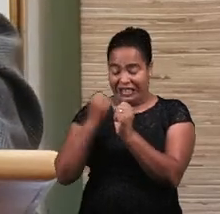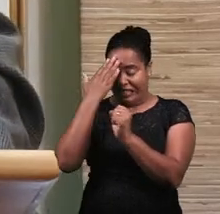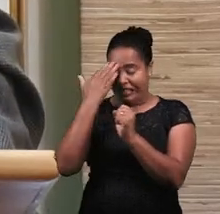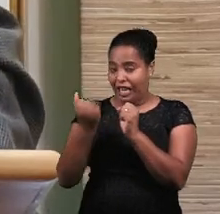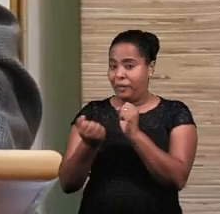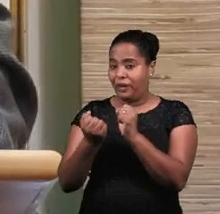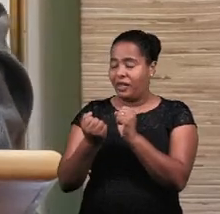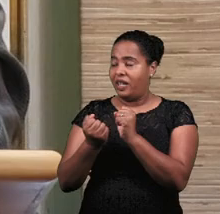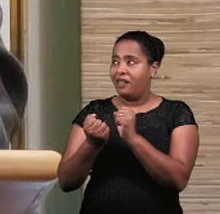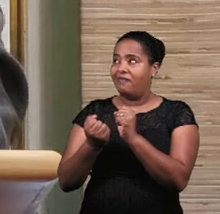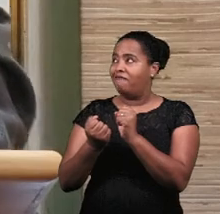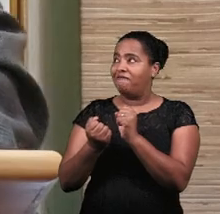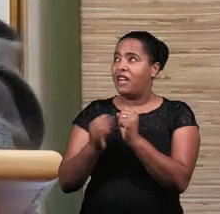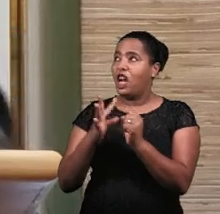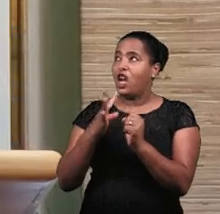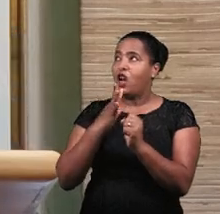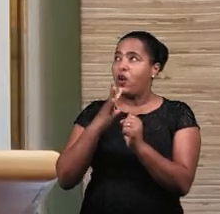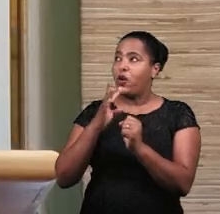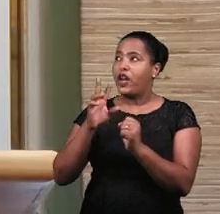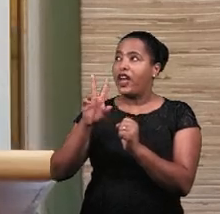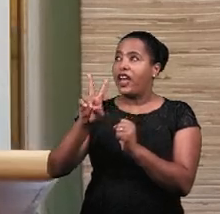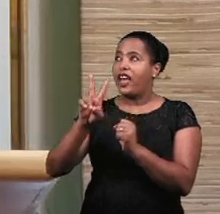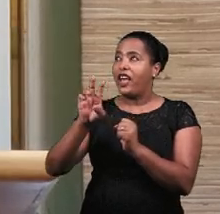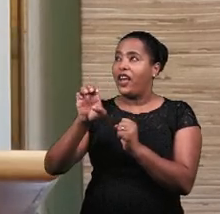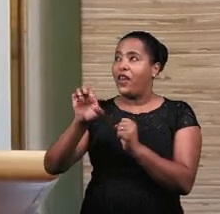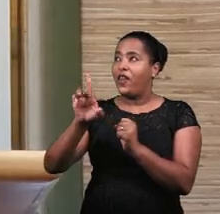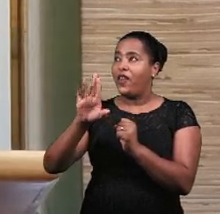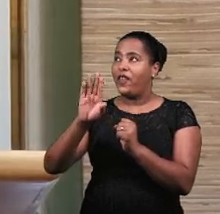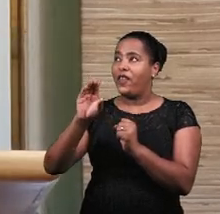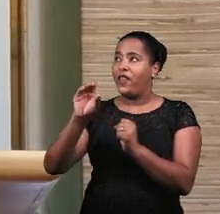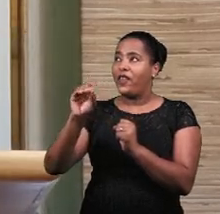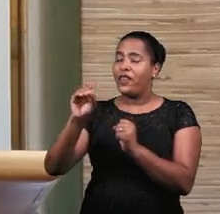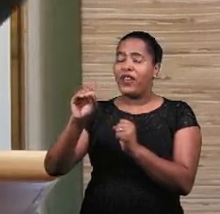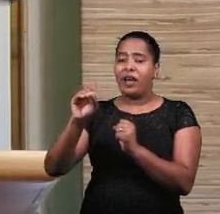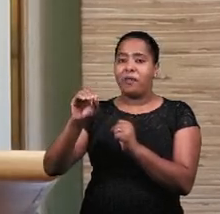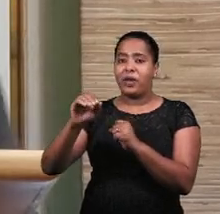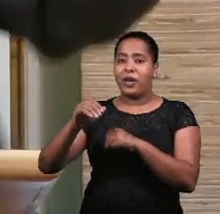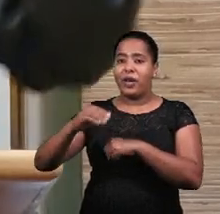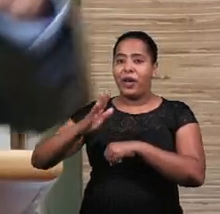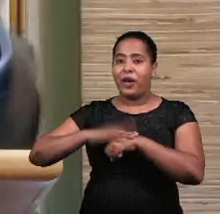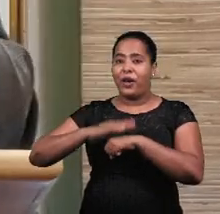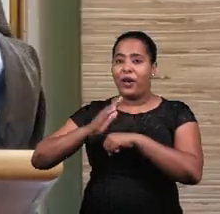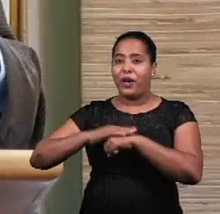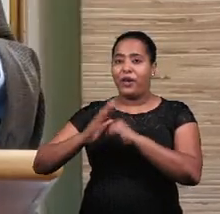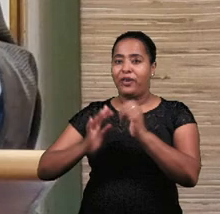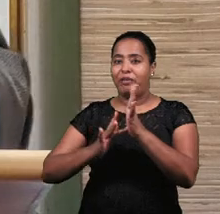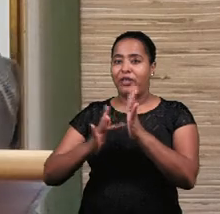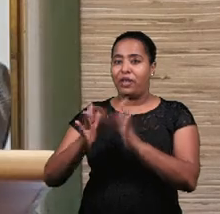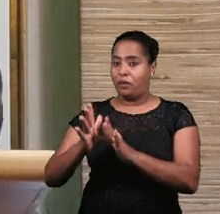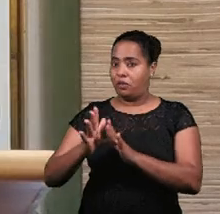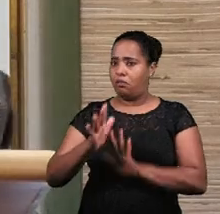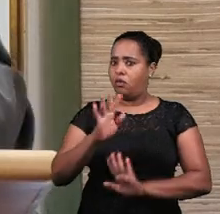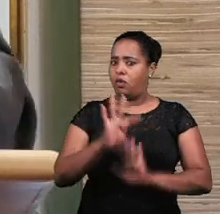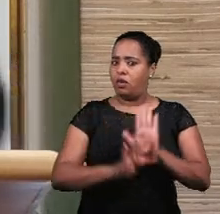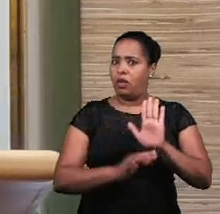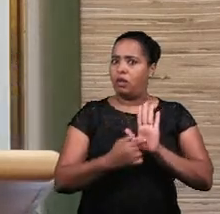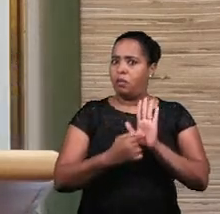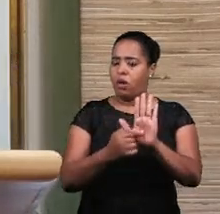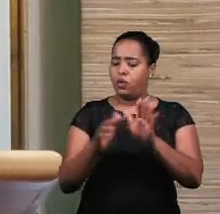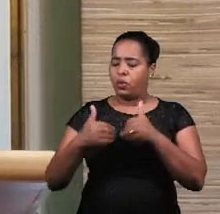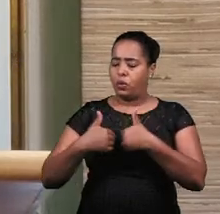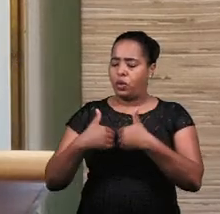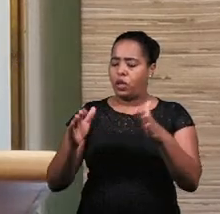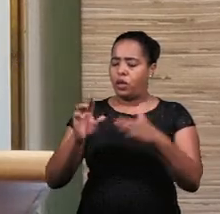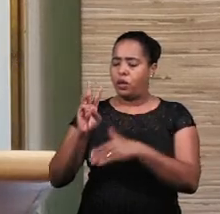de la création, qui est le Verbe. Quand il se retrouve devant le Verbe qui est Jésus, le texte dit, au principe était le Verbe